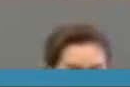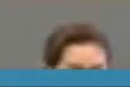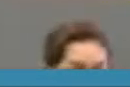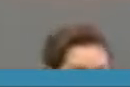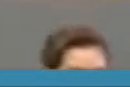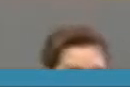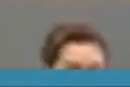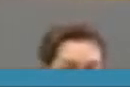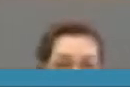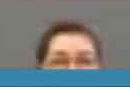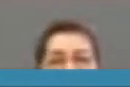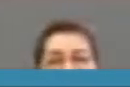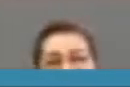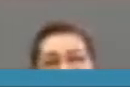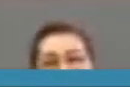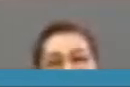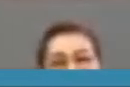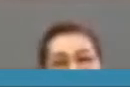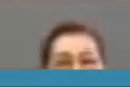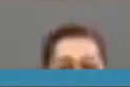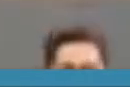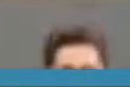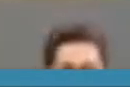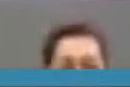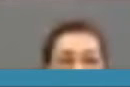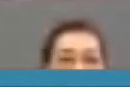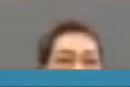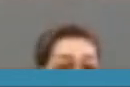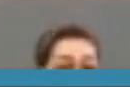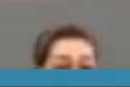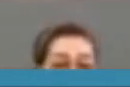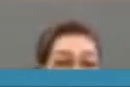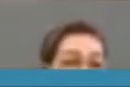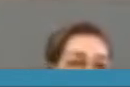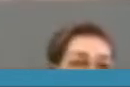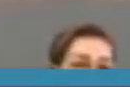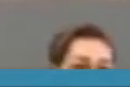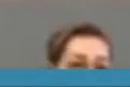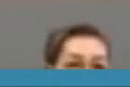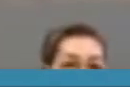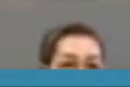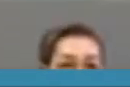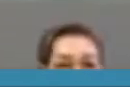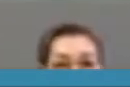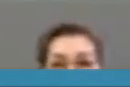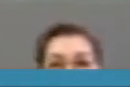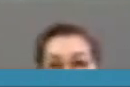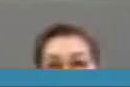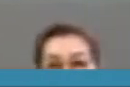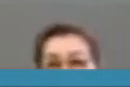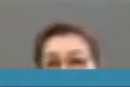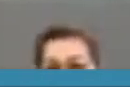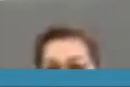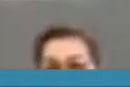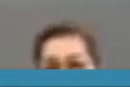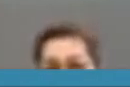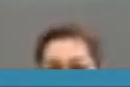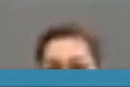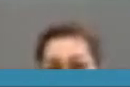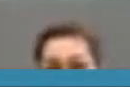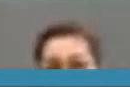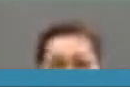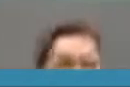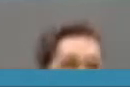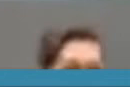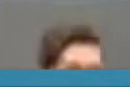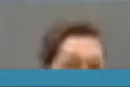ายแม่ฮ่องสอนตากน่านลำพูนลำปางพะเยาแพร่อุตรดิตถ์พิษณุโลกเพชรบูรณ์เลยห